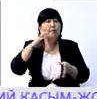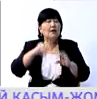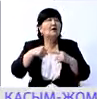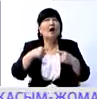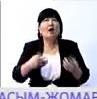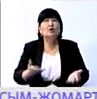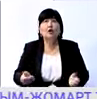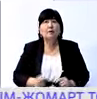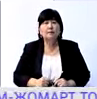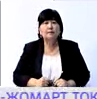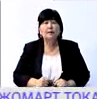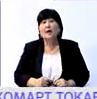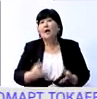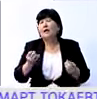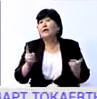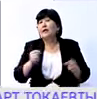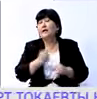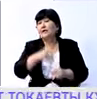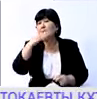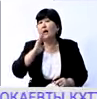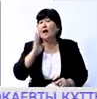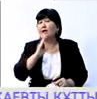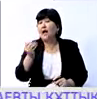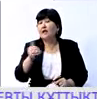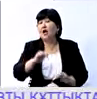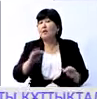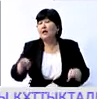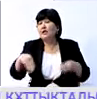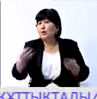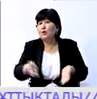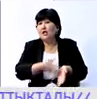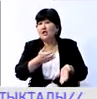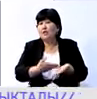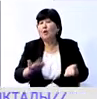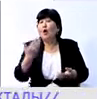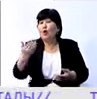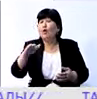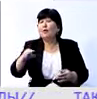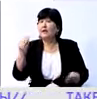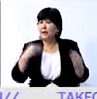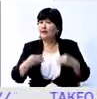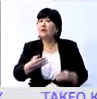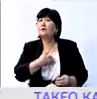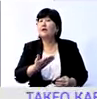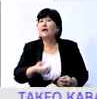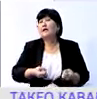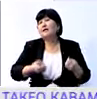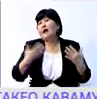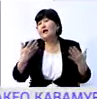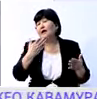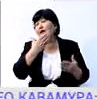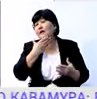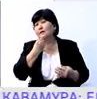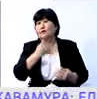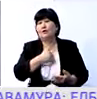әртүрлі. Енді не істейді, әке-шешесінің ақшасы баласына беруге жетпейді. Ол бала киім кигісі келеді, жарқырап жүргісі келеді